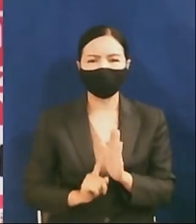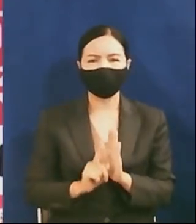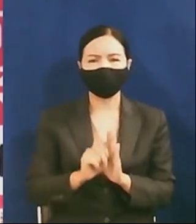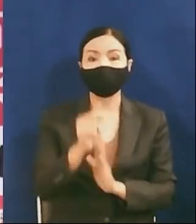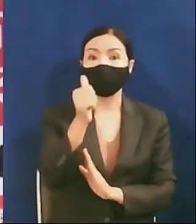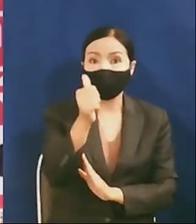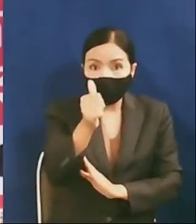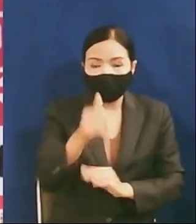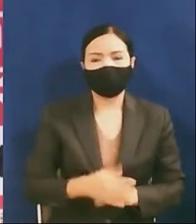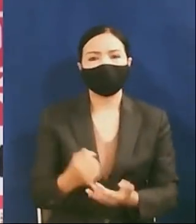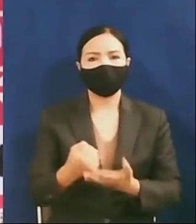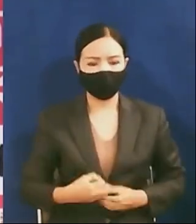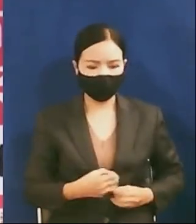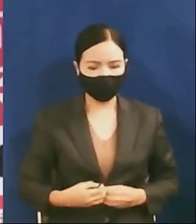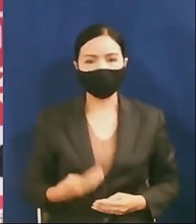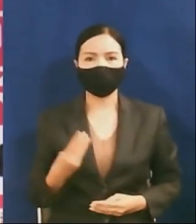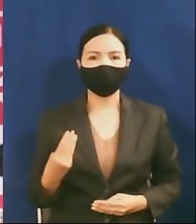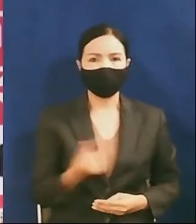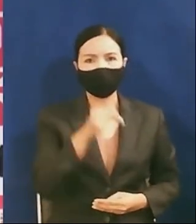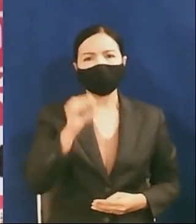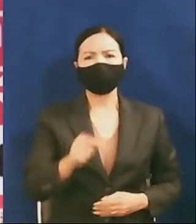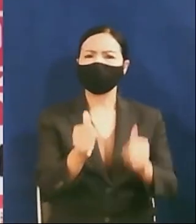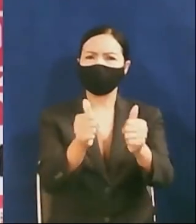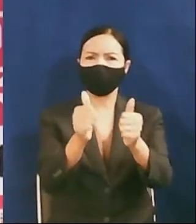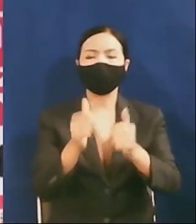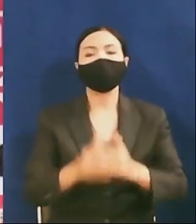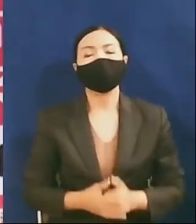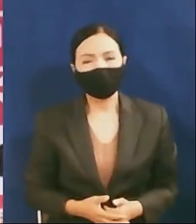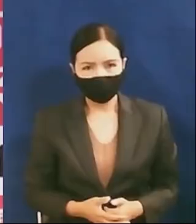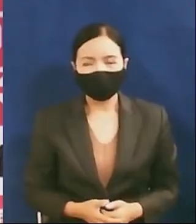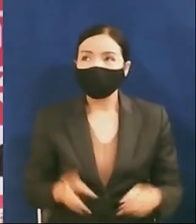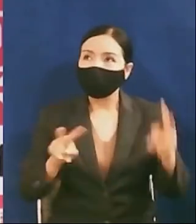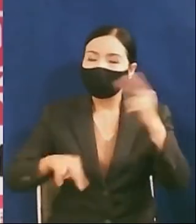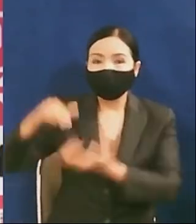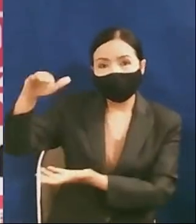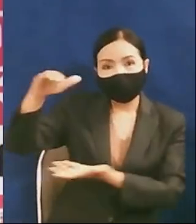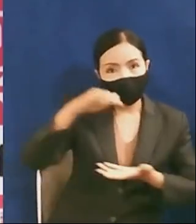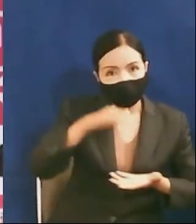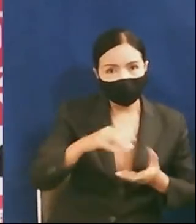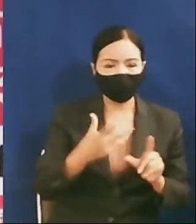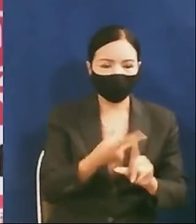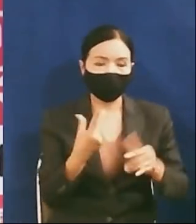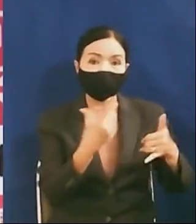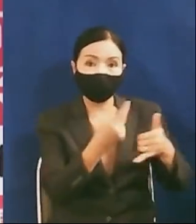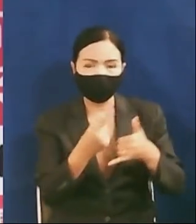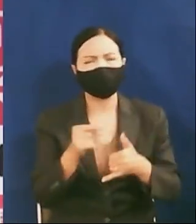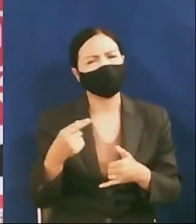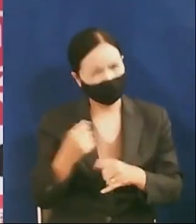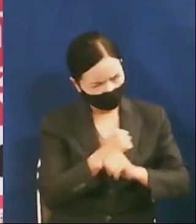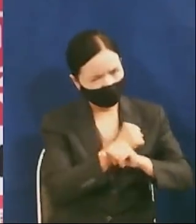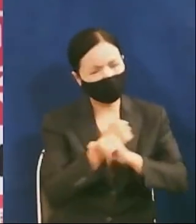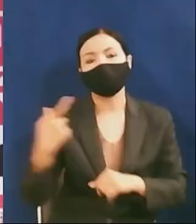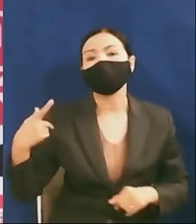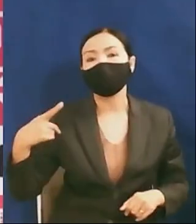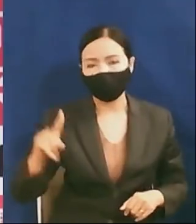ๆนะครับก็จะทำให้กระตุ้นภูมิได้รวดเร็วนะครับในส่วนนี้เรื่องของการจัดหาวัคซีนนะครับก็จะเป็นประโยชน์นะครับที่จะน